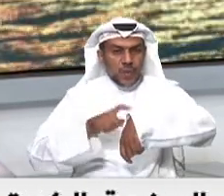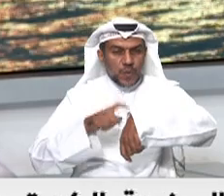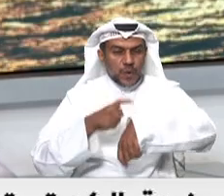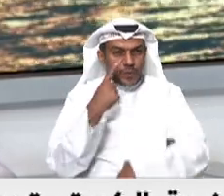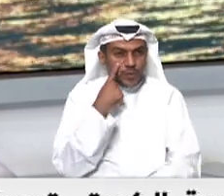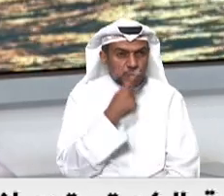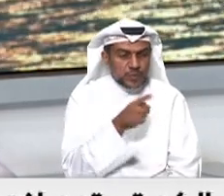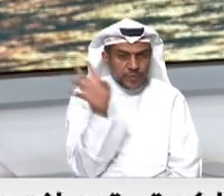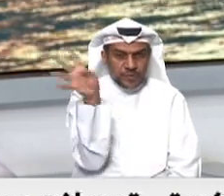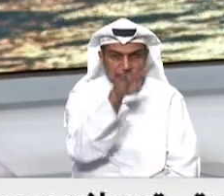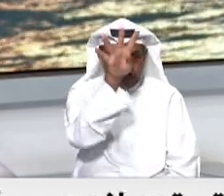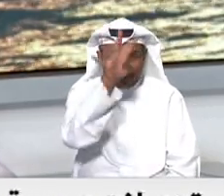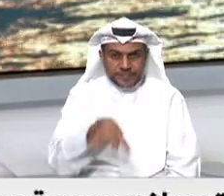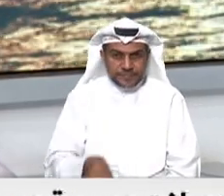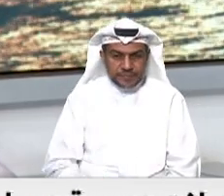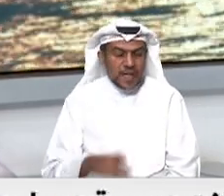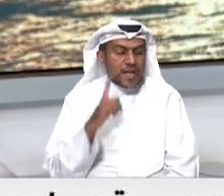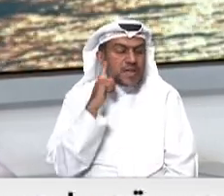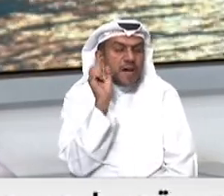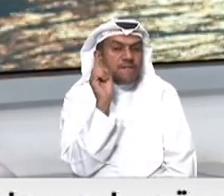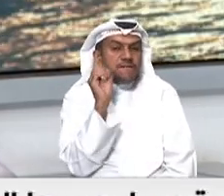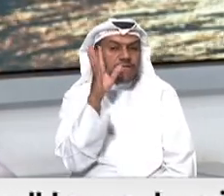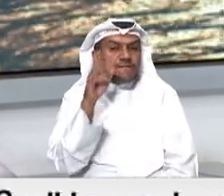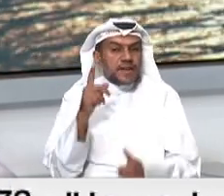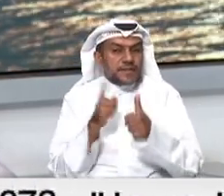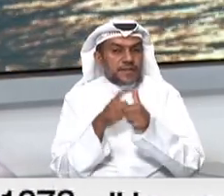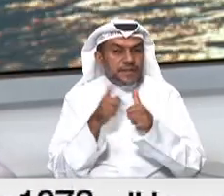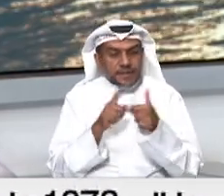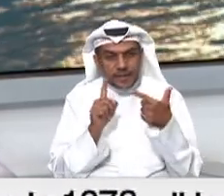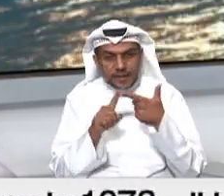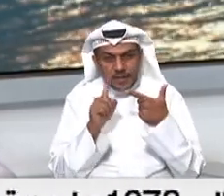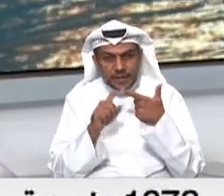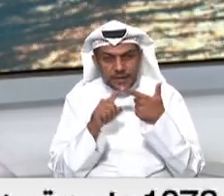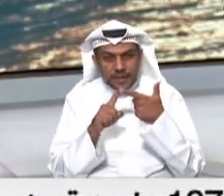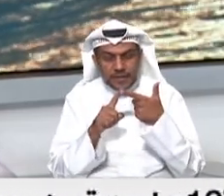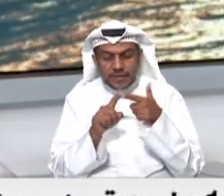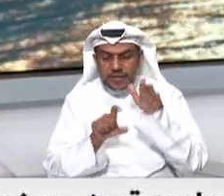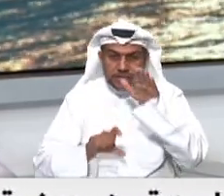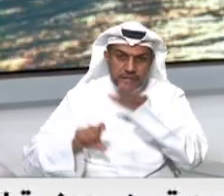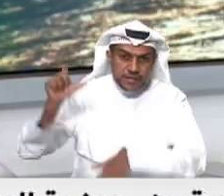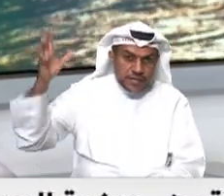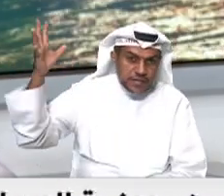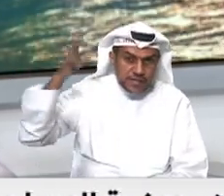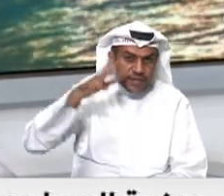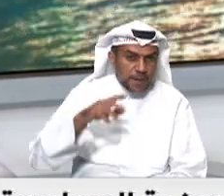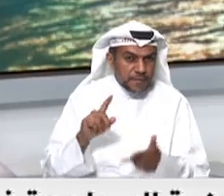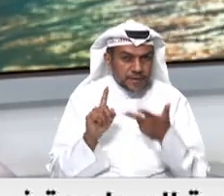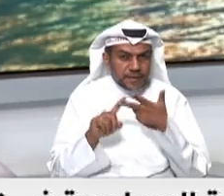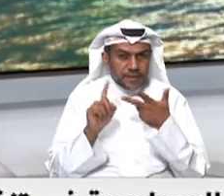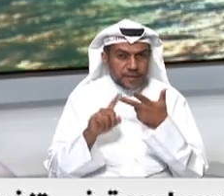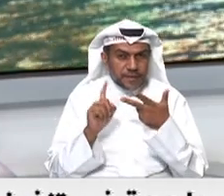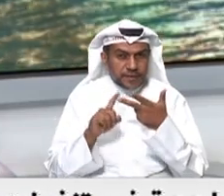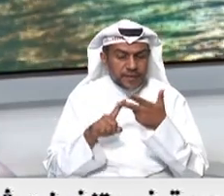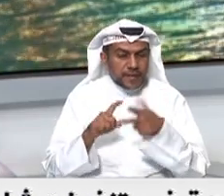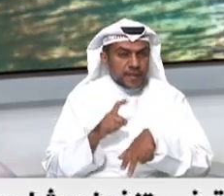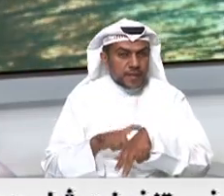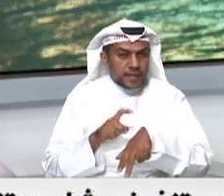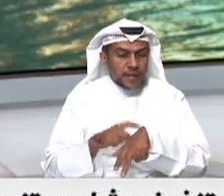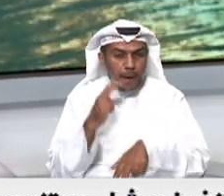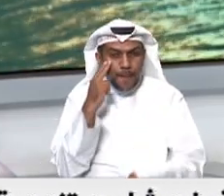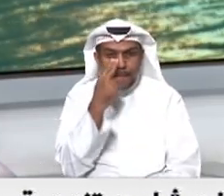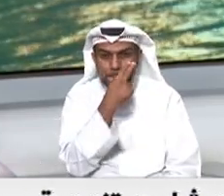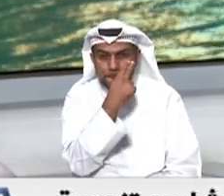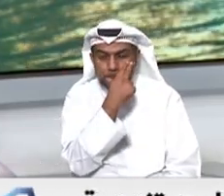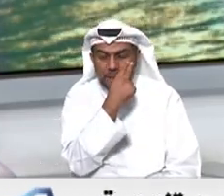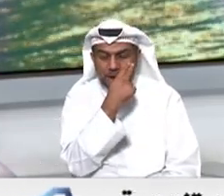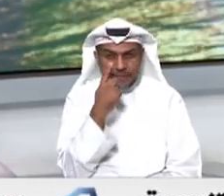المحلي مدينه الكويت موعد اذا الفجر في الساعه ال 4 و17 دقيقه موعد شروق الشمس في الساعه اله و37 دقيقه اما غروب